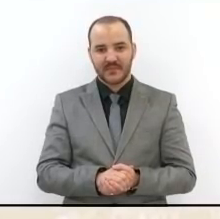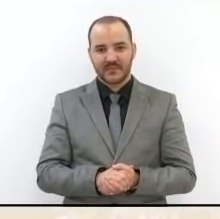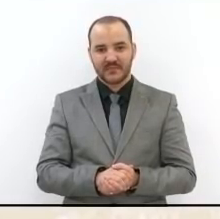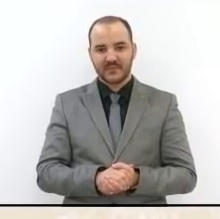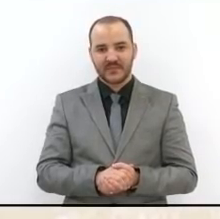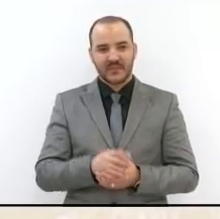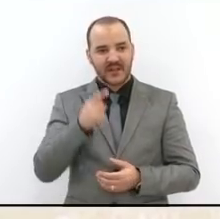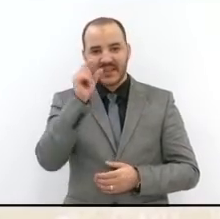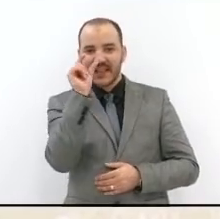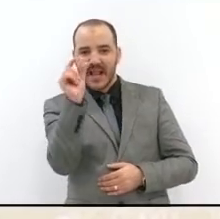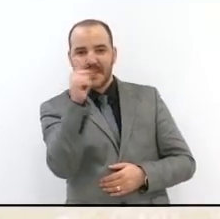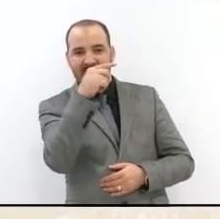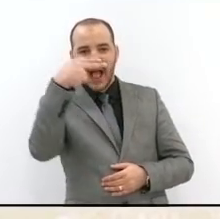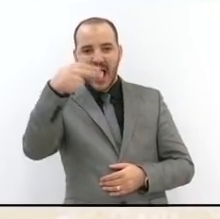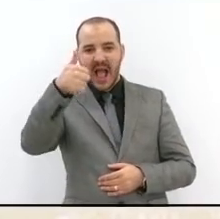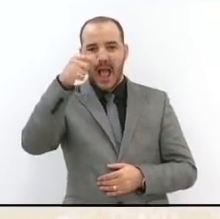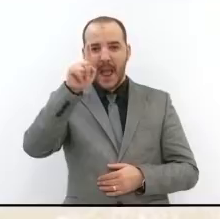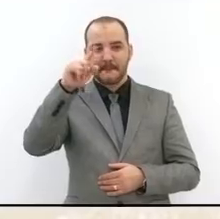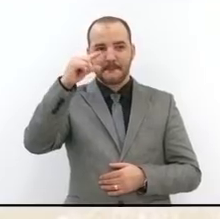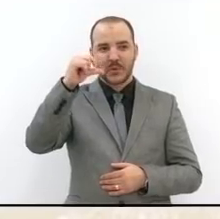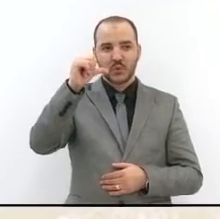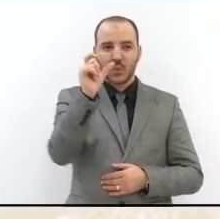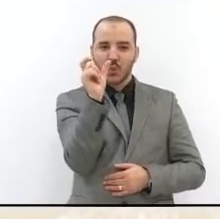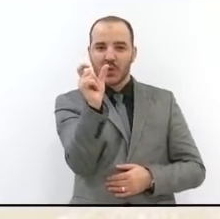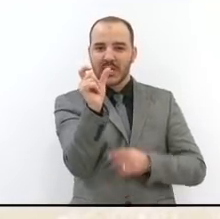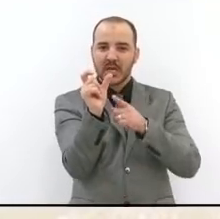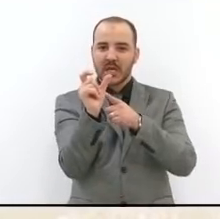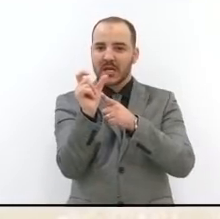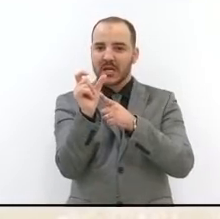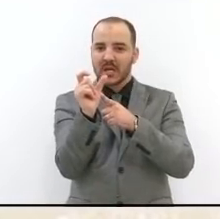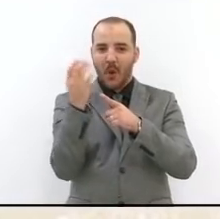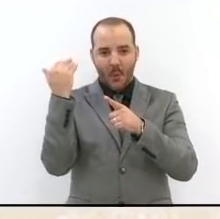كيف نقرأ هذه الكلمة يا أبنائي وقد مرت علينا في السورة؟